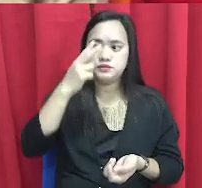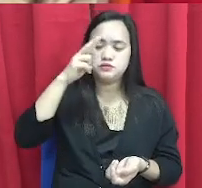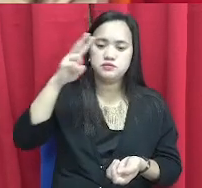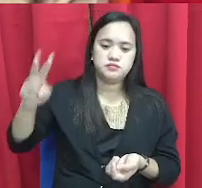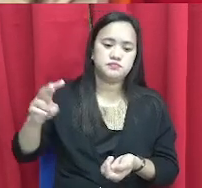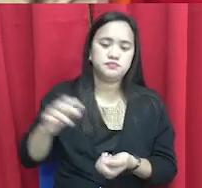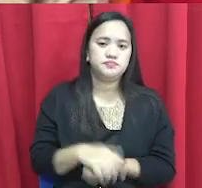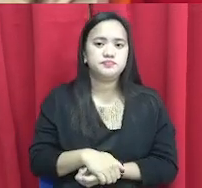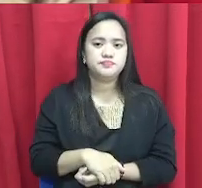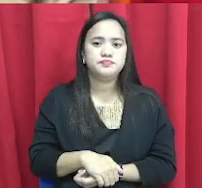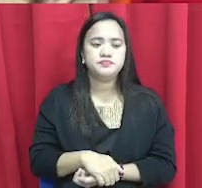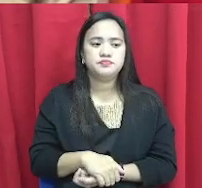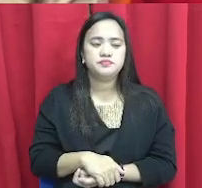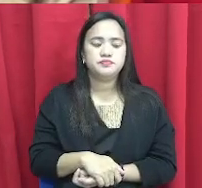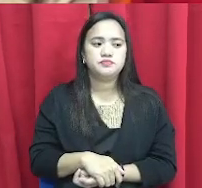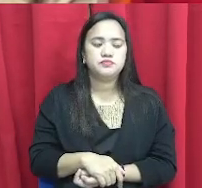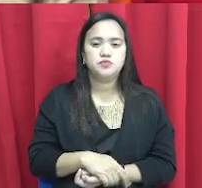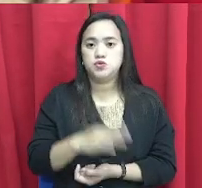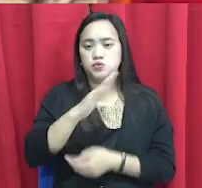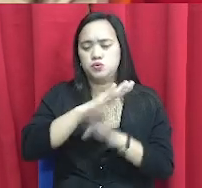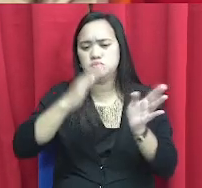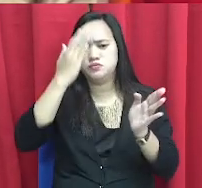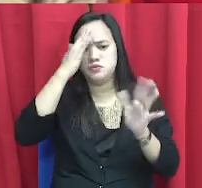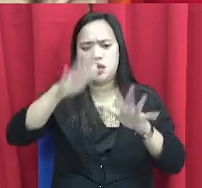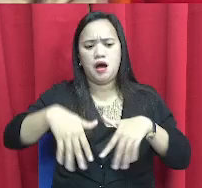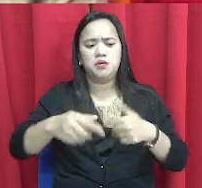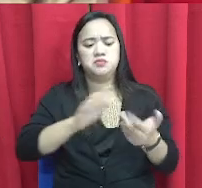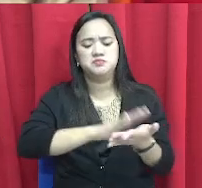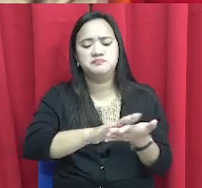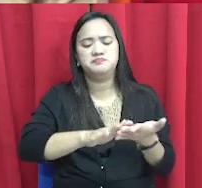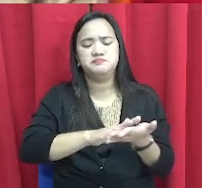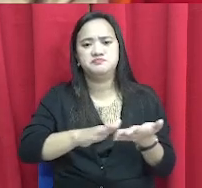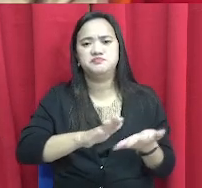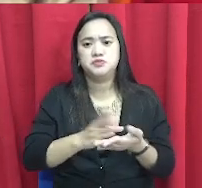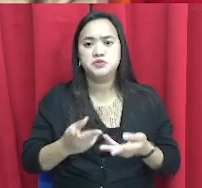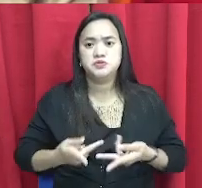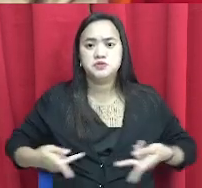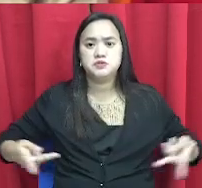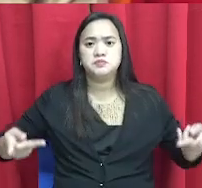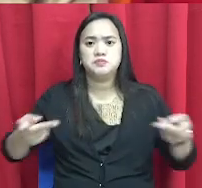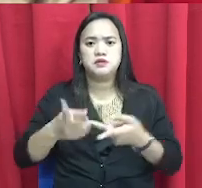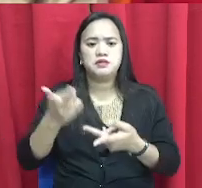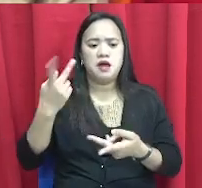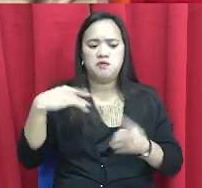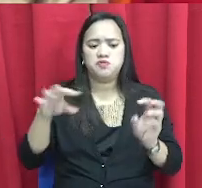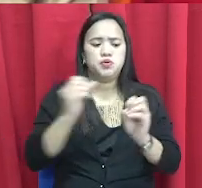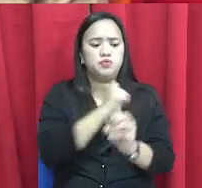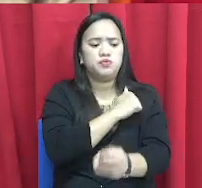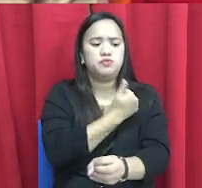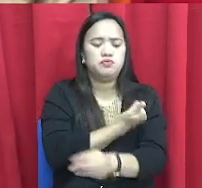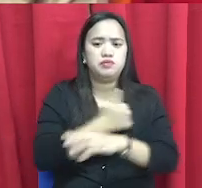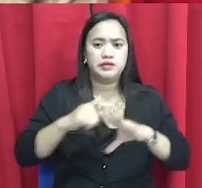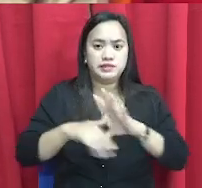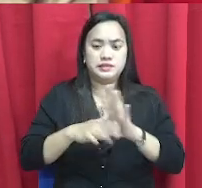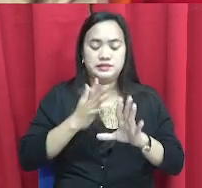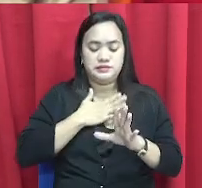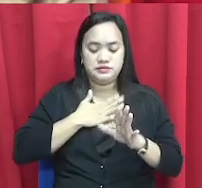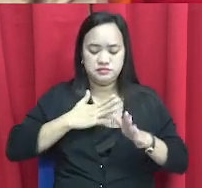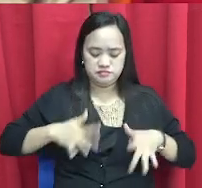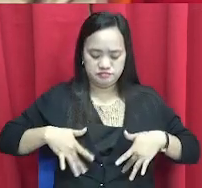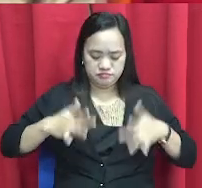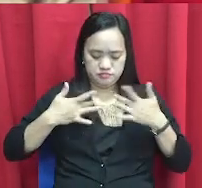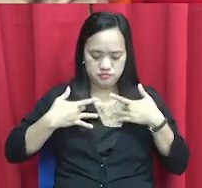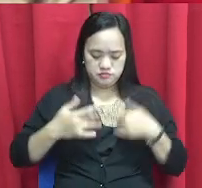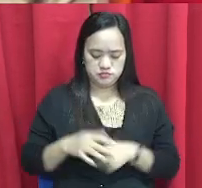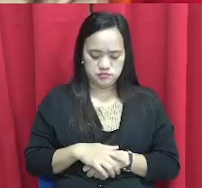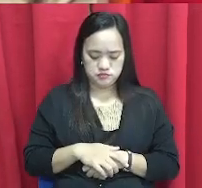yan hindi marunong maghugas ng plato yan wala pa ring authority sa kanyang buhay papakita at papakita SAO ng Diyos